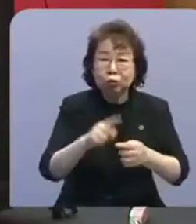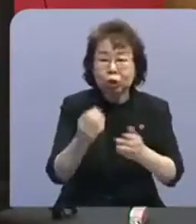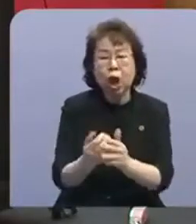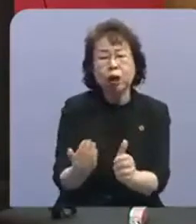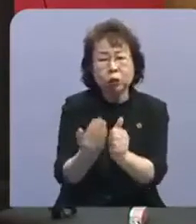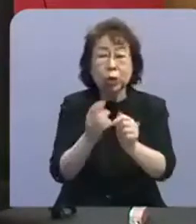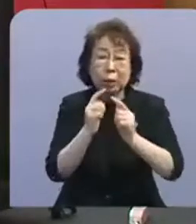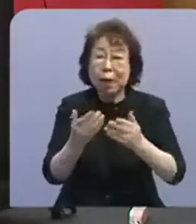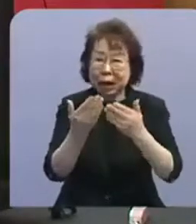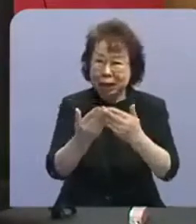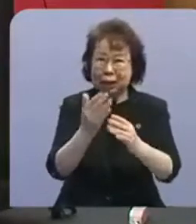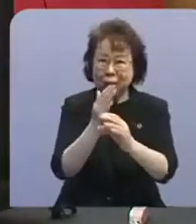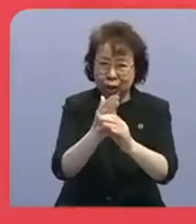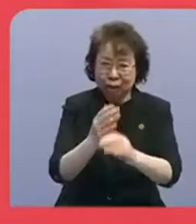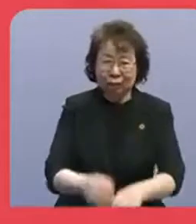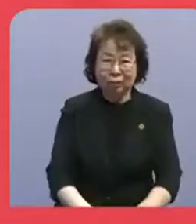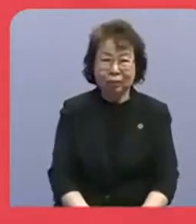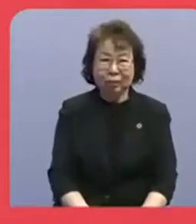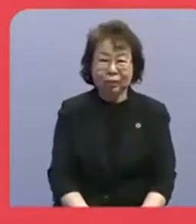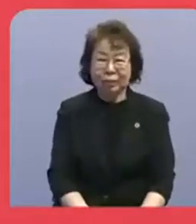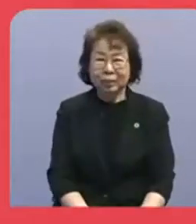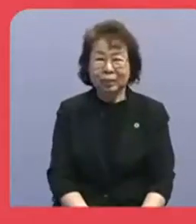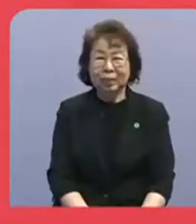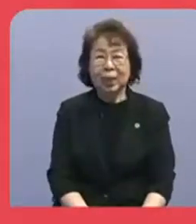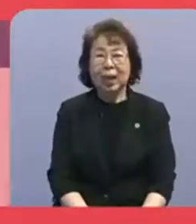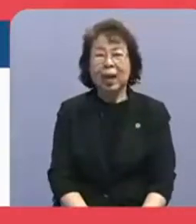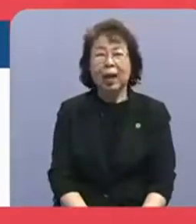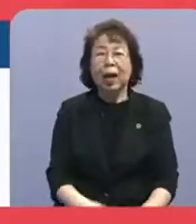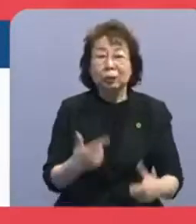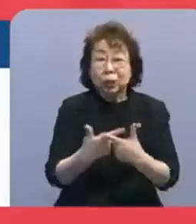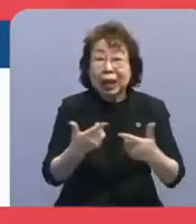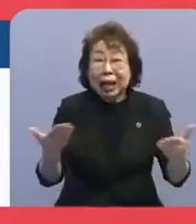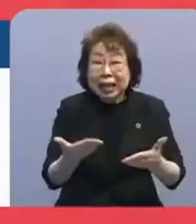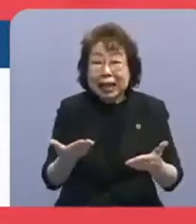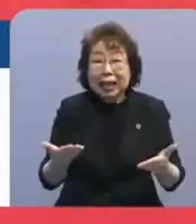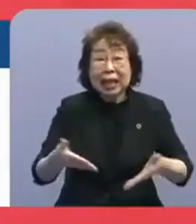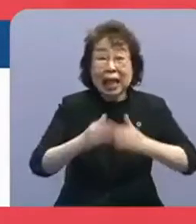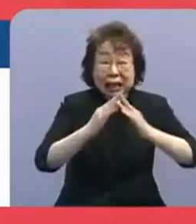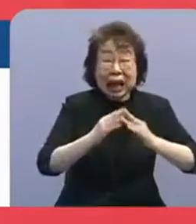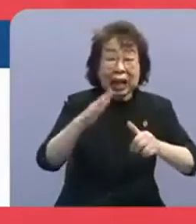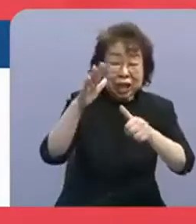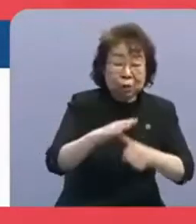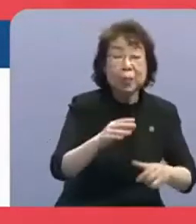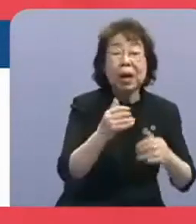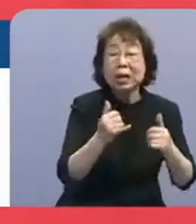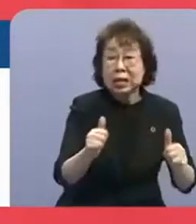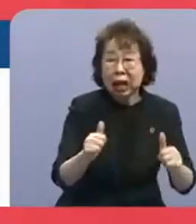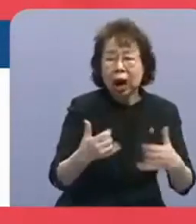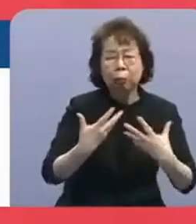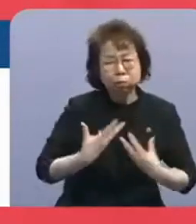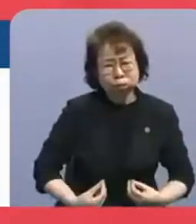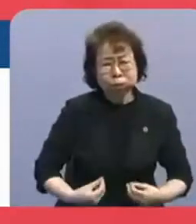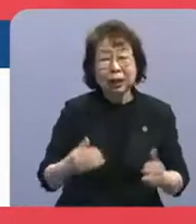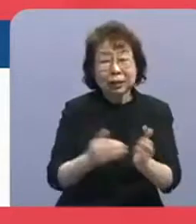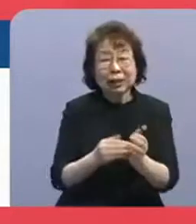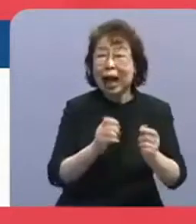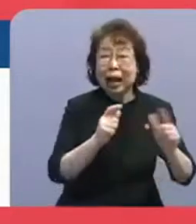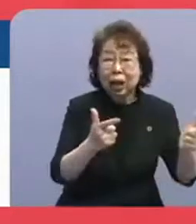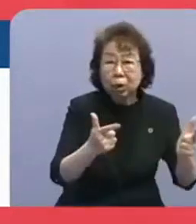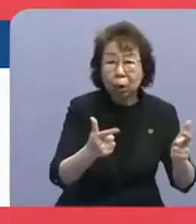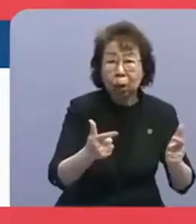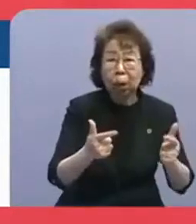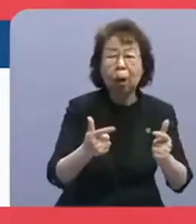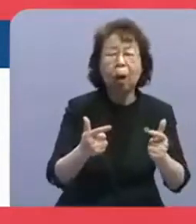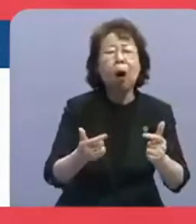키우겠다고 강조했습니다. 문제는 이제 창업을 했다가 실패하는 사람들이 그냥 좌절하는 게 아니라 그